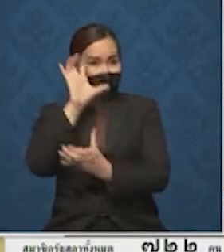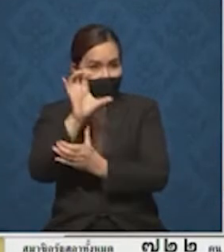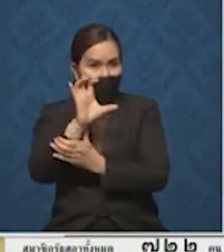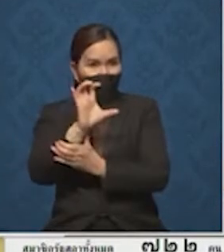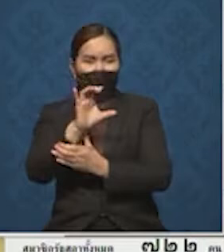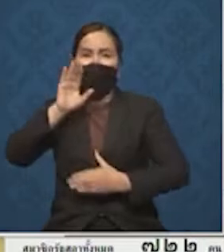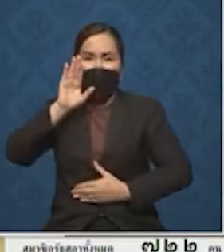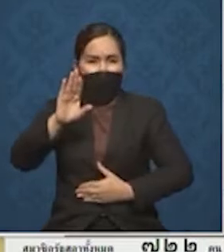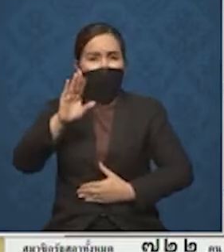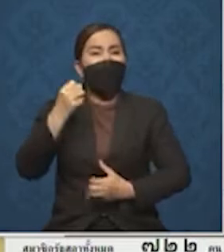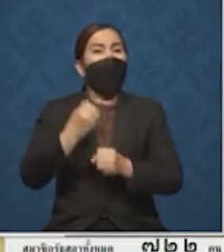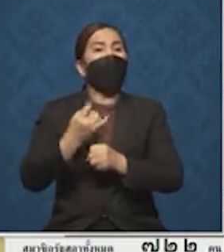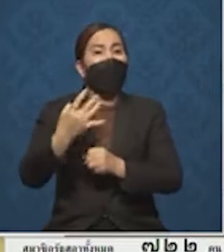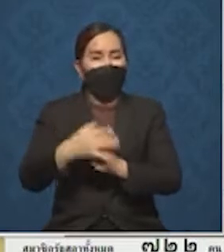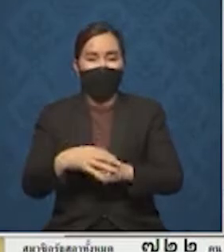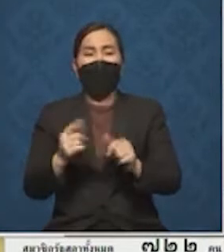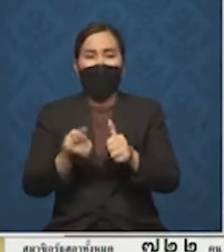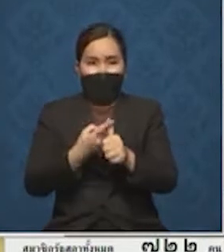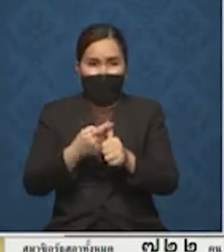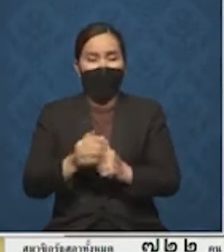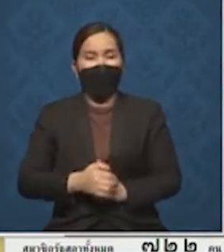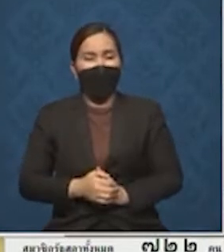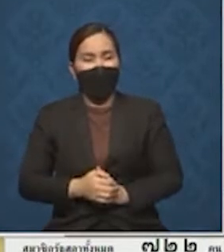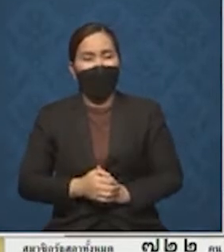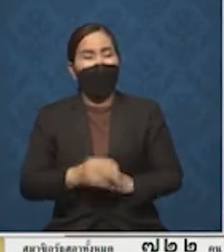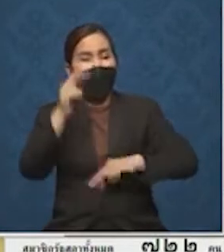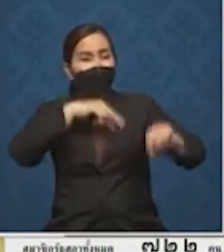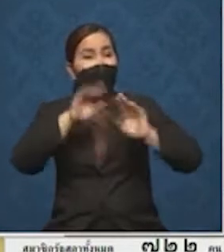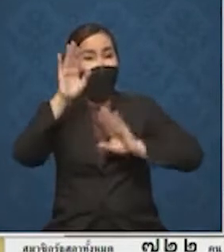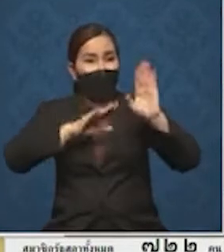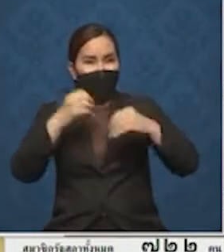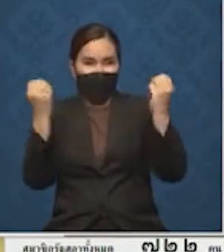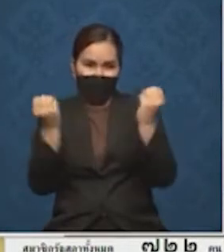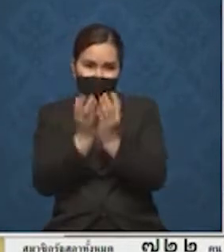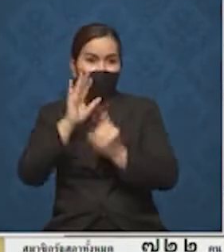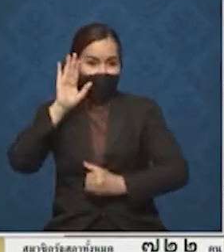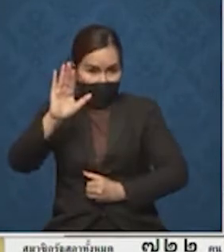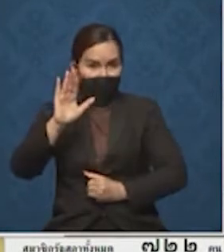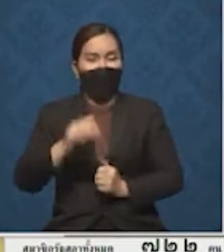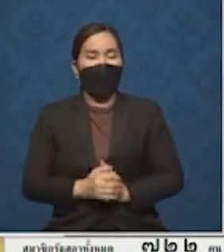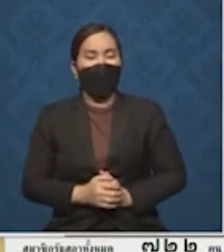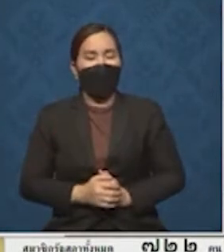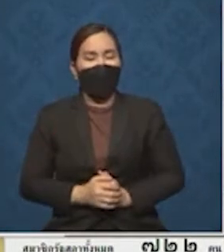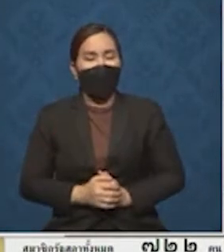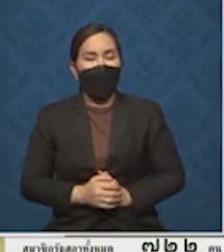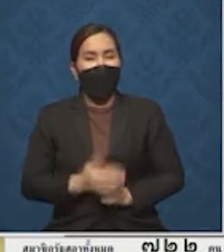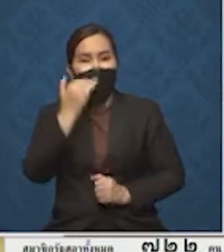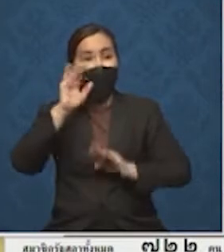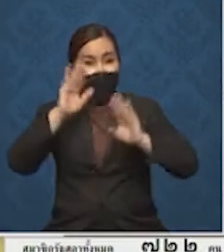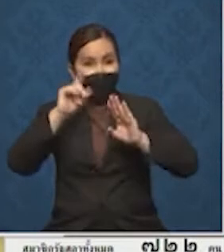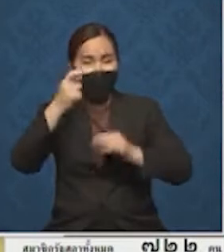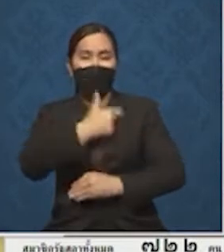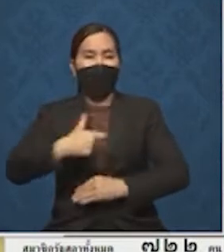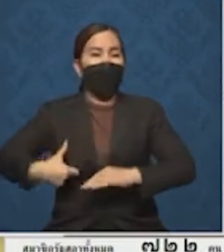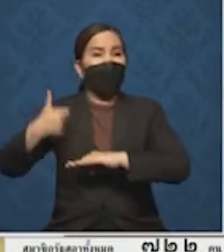ะ ดงตอไปนี้1. เป็นปรปักต่อการปกคองระบอกประชาที่ประไตอันมีพับอาหากศัทท ส่เป็ประมุคและ